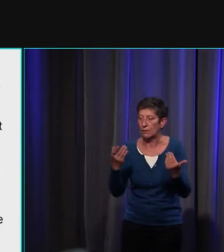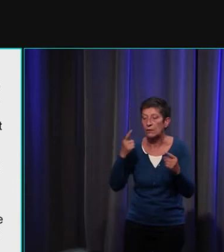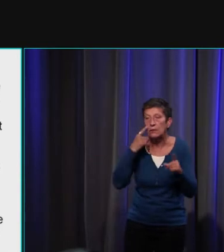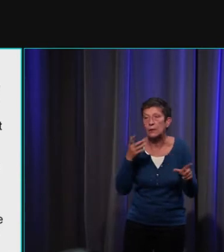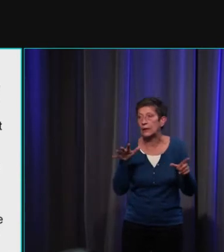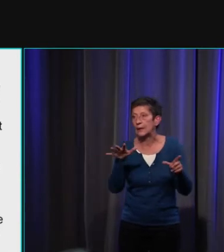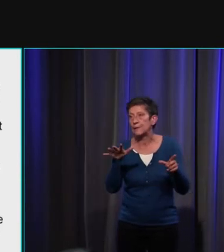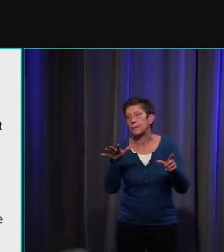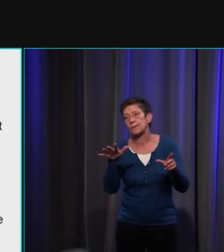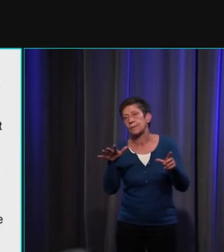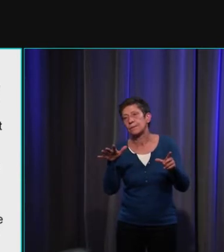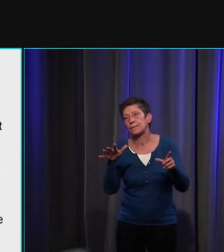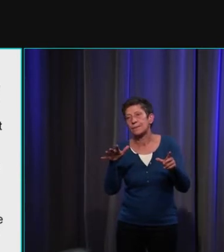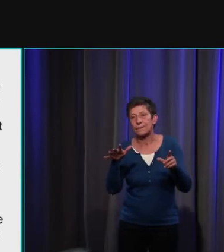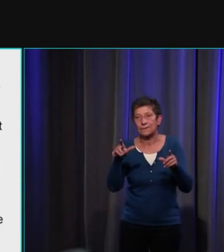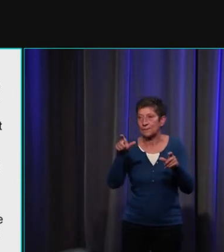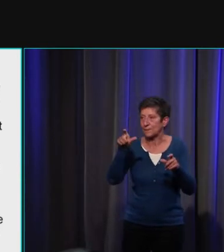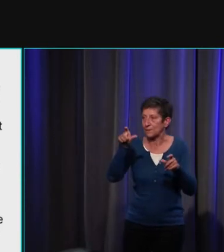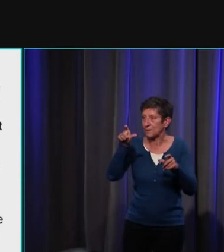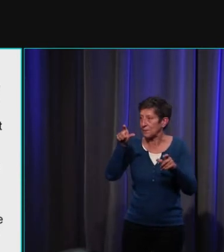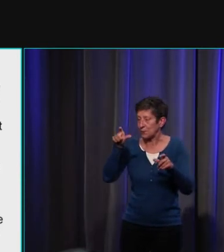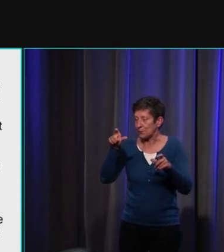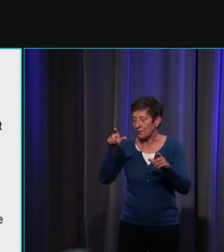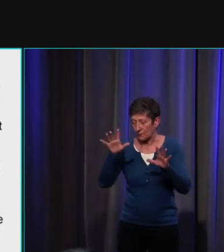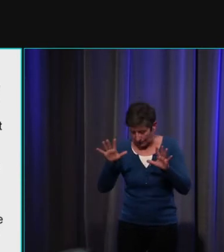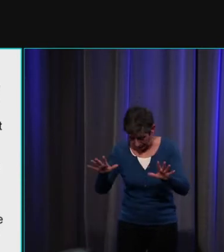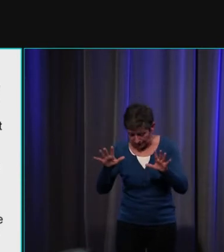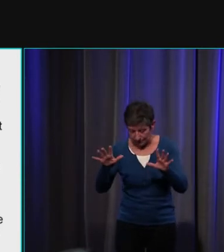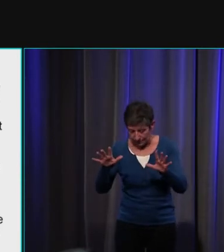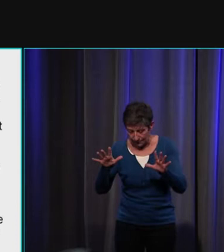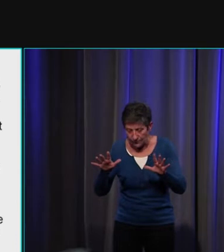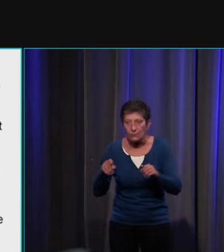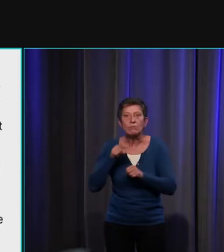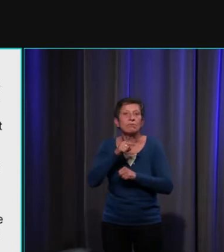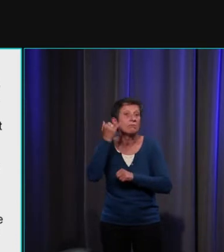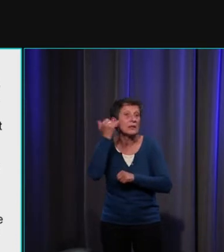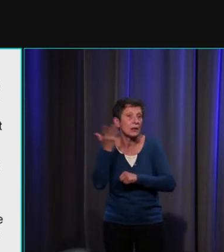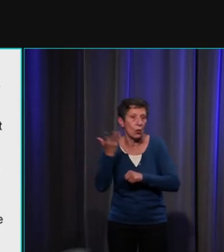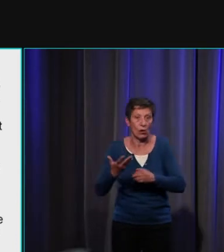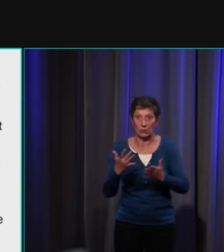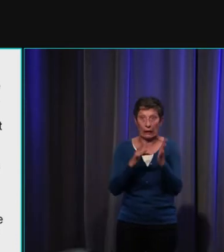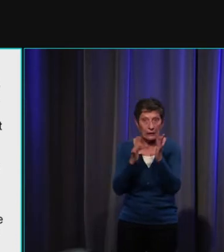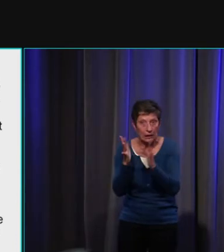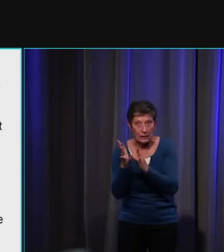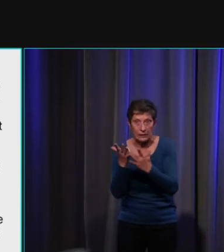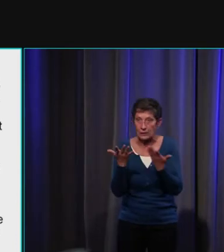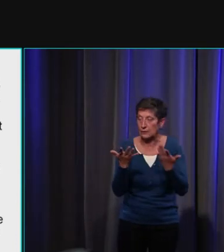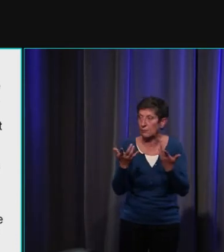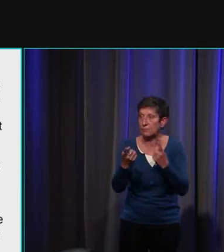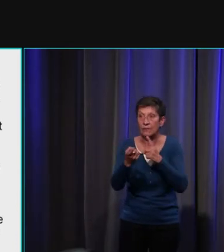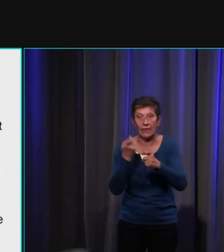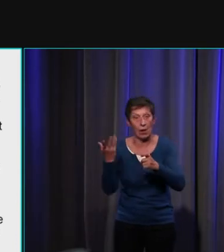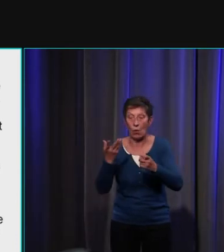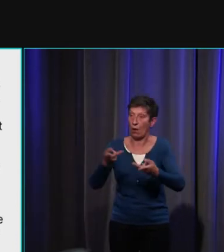les contempteurs de la croisade et que le christianisme serait pendu par la prédication et par le martyr